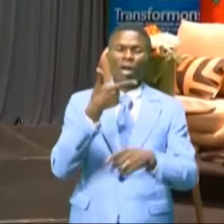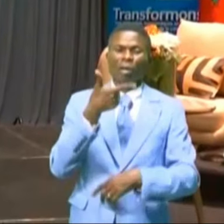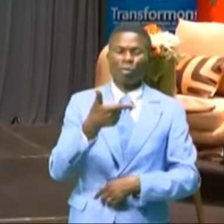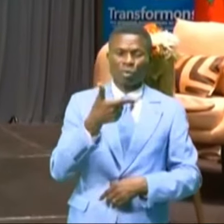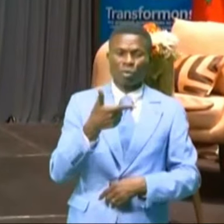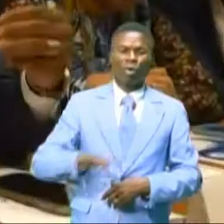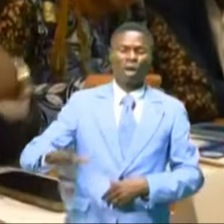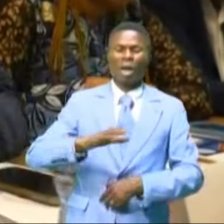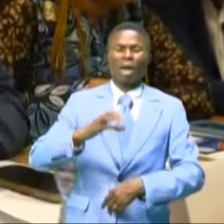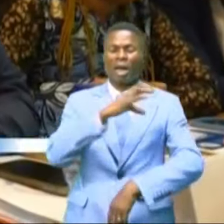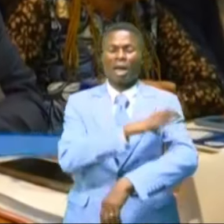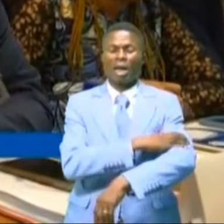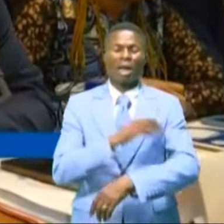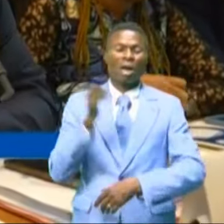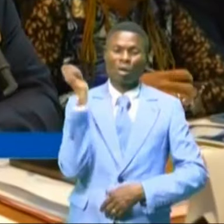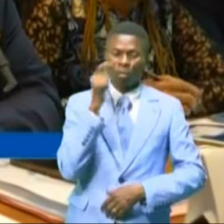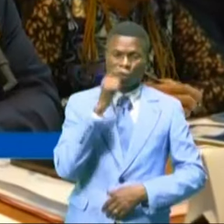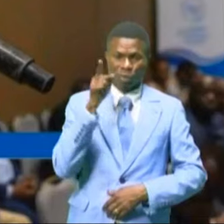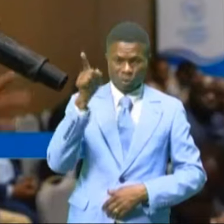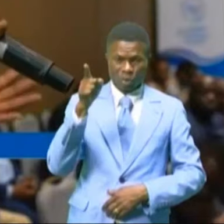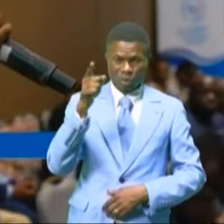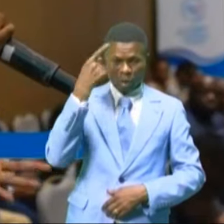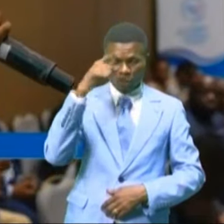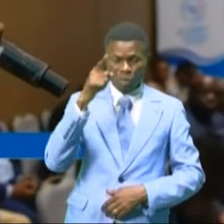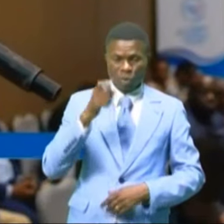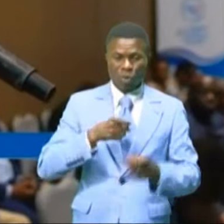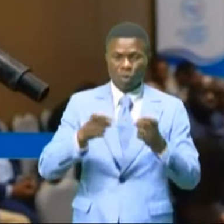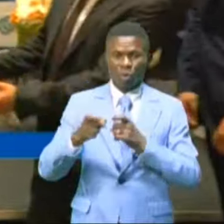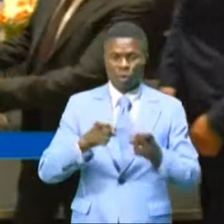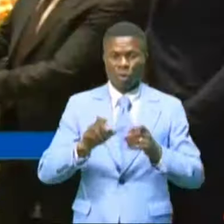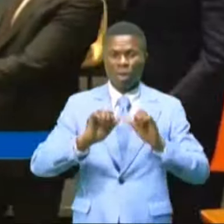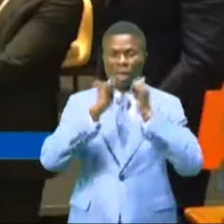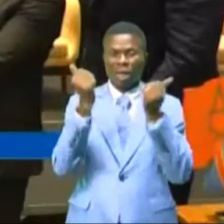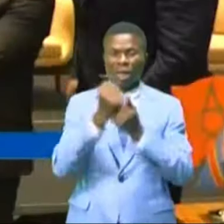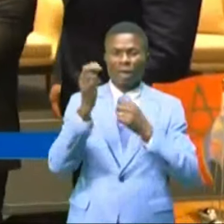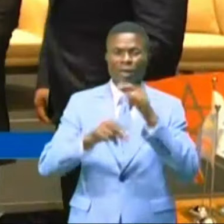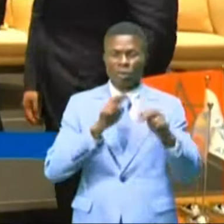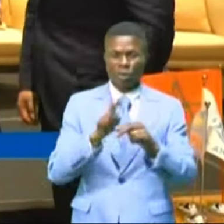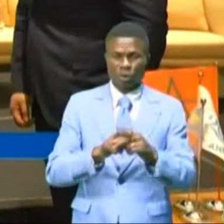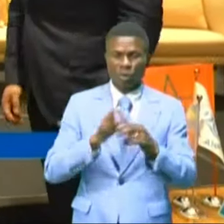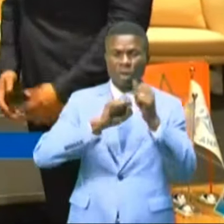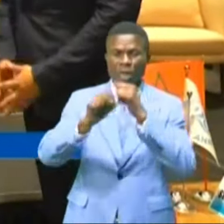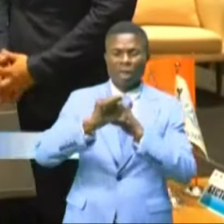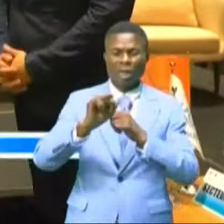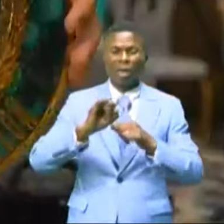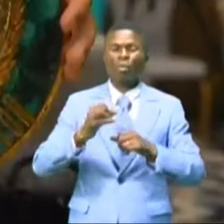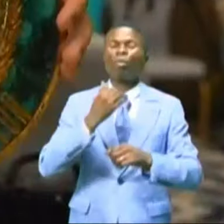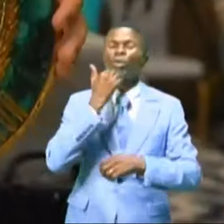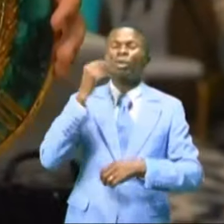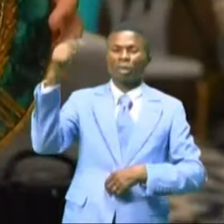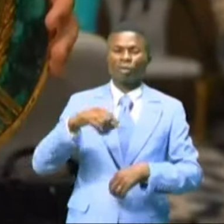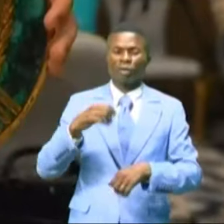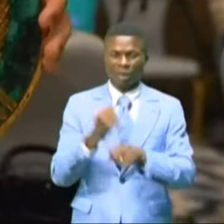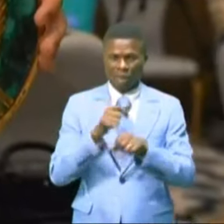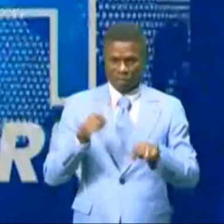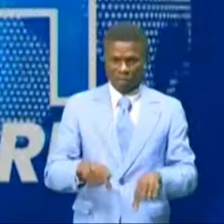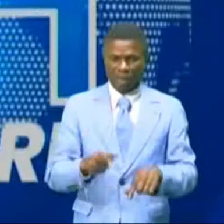et Casablanca, toujours sous l'égide de l'Agence nationale pour la promotion des investissements.